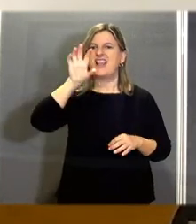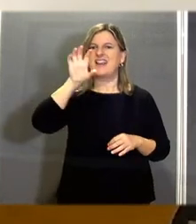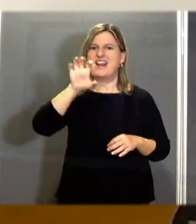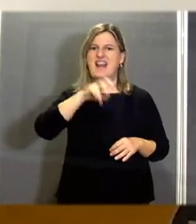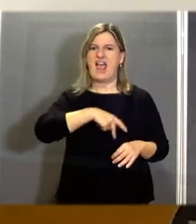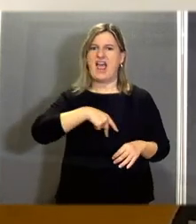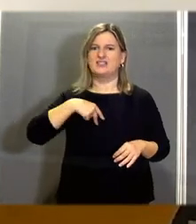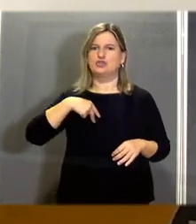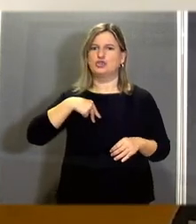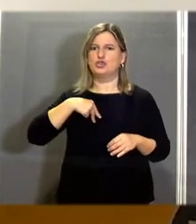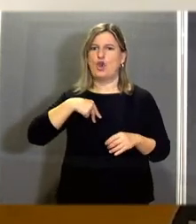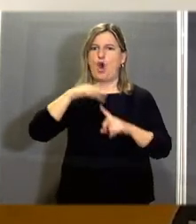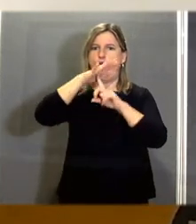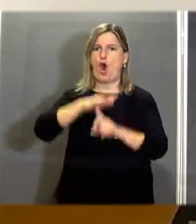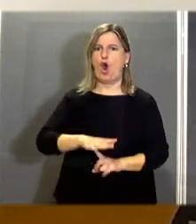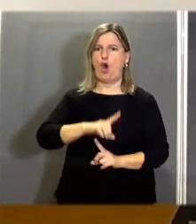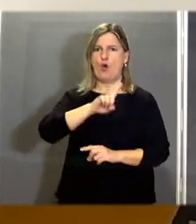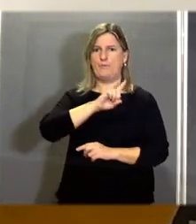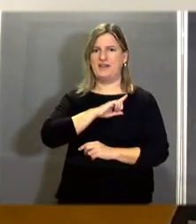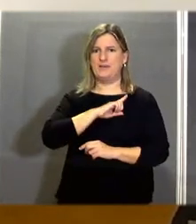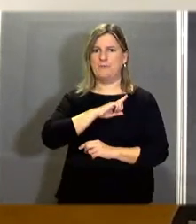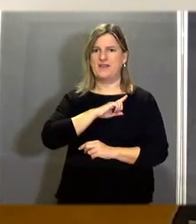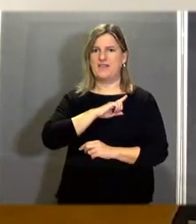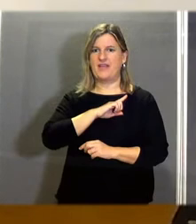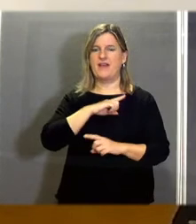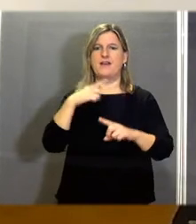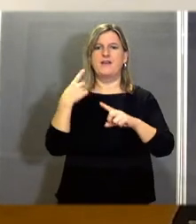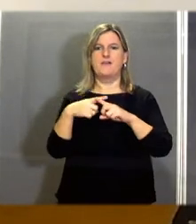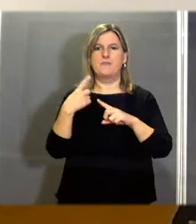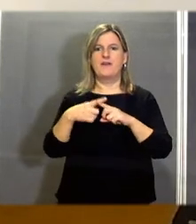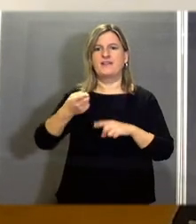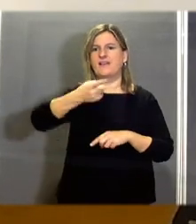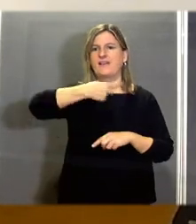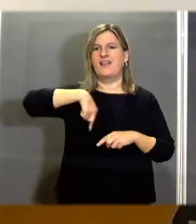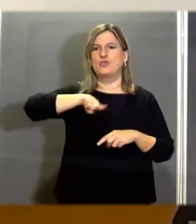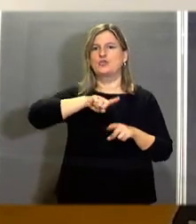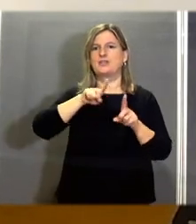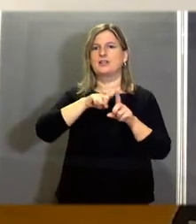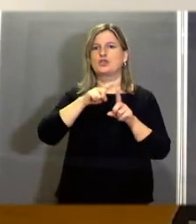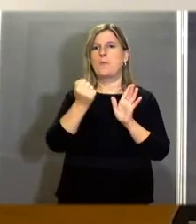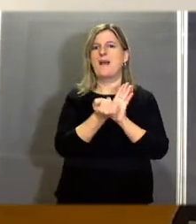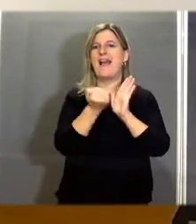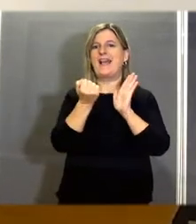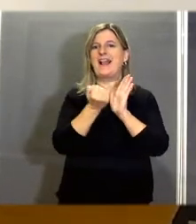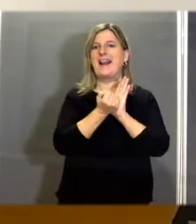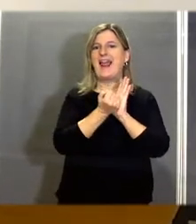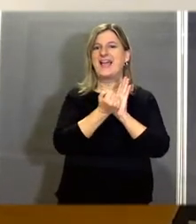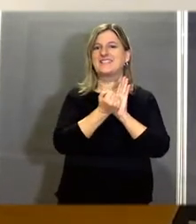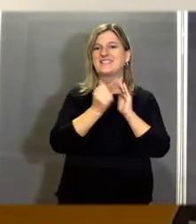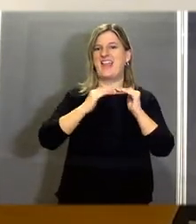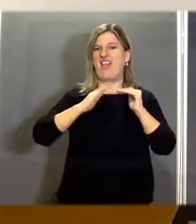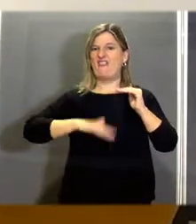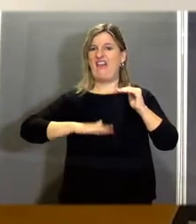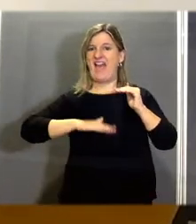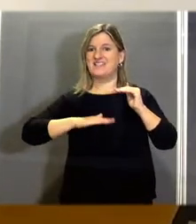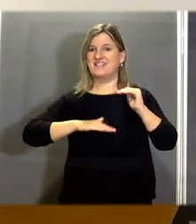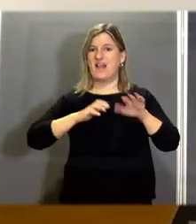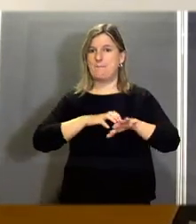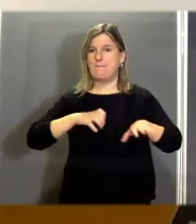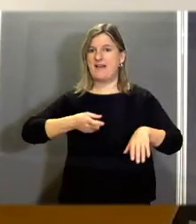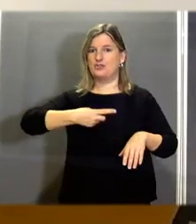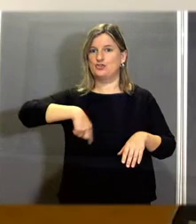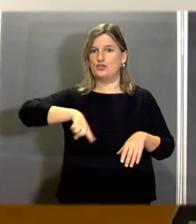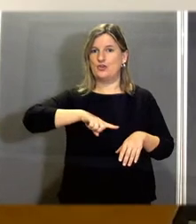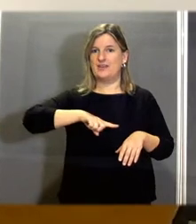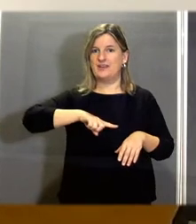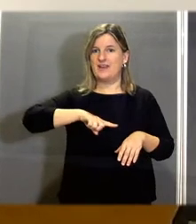general som classe menestral o classe baixa i, a més, la majoria de nosaltres, o més